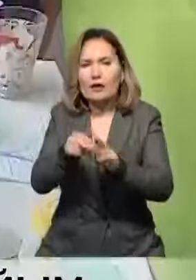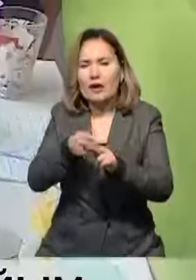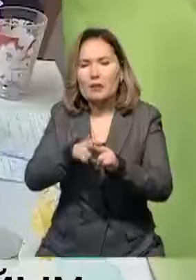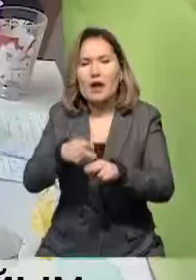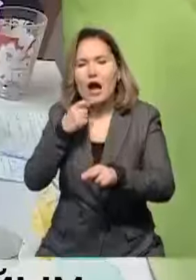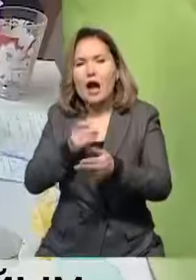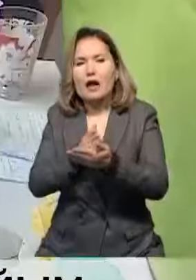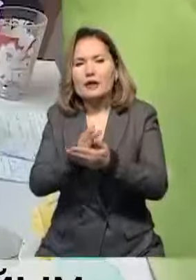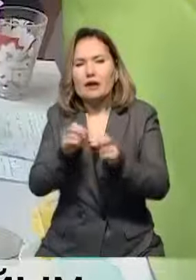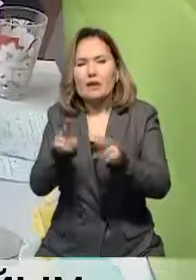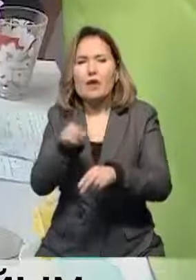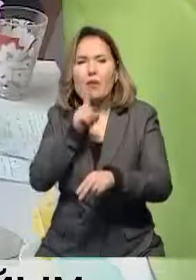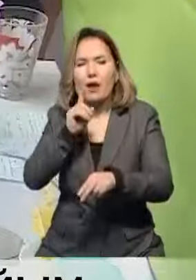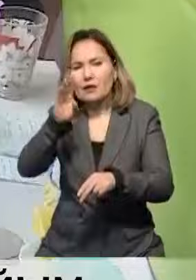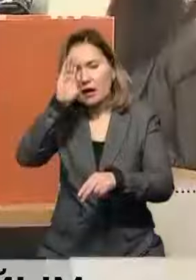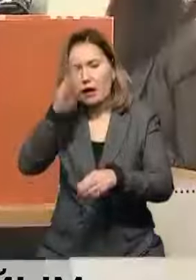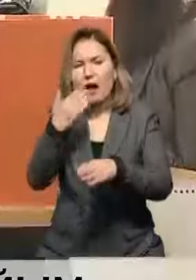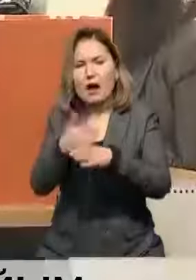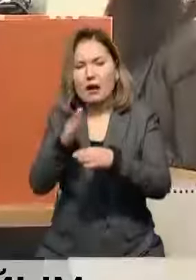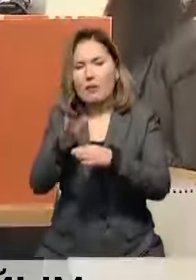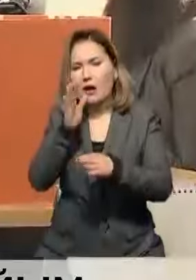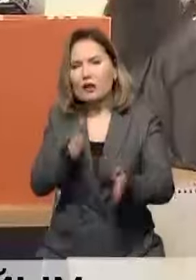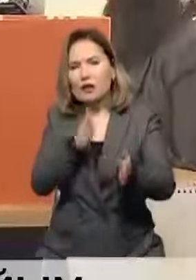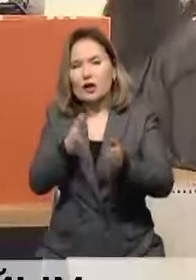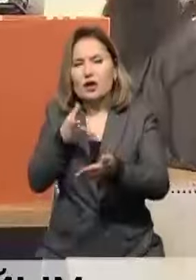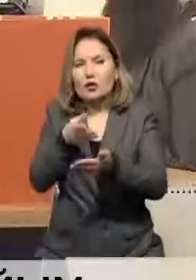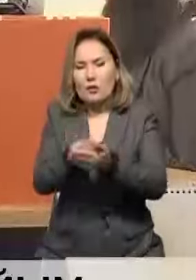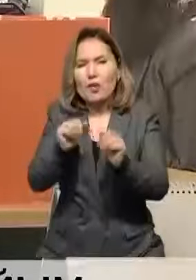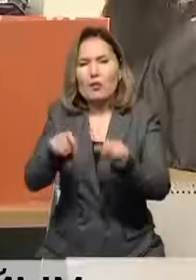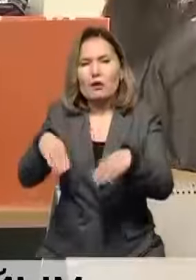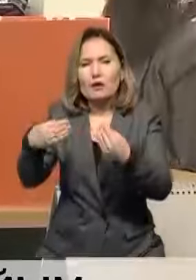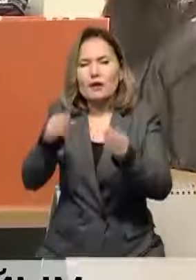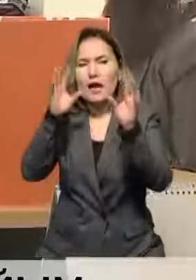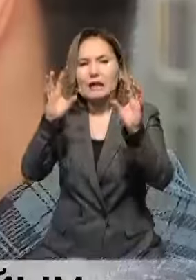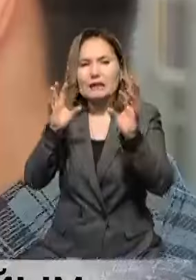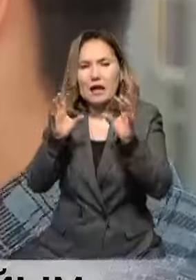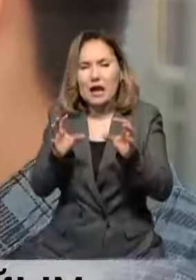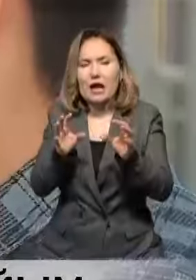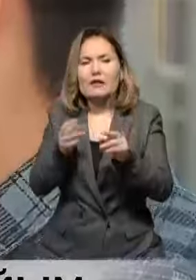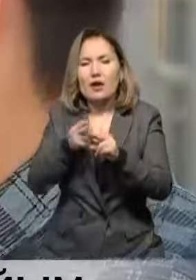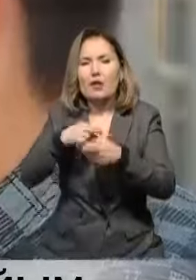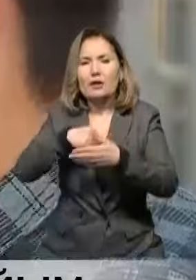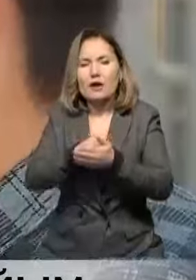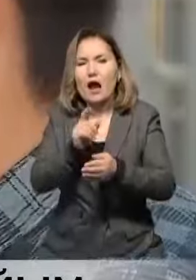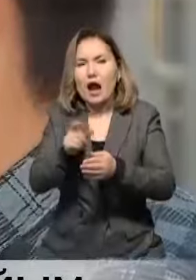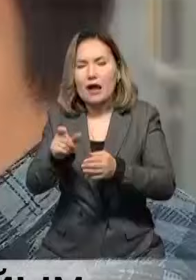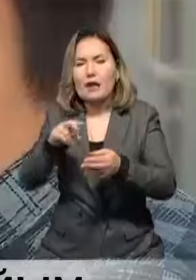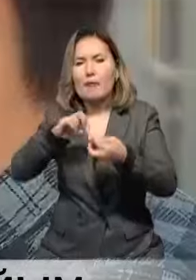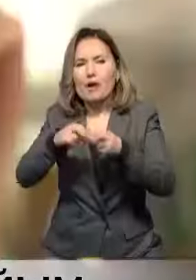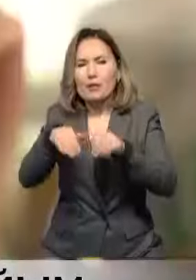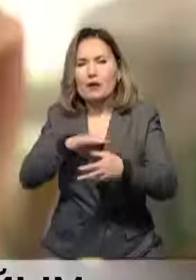қатар әскерде жүрген борышкерге несие төлемдерін кейінге қалдыру мүмкіндігі берілмек. Заңда азаматтардың проблемалық берешегін